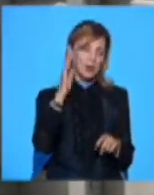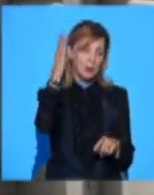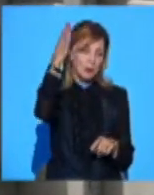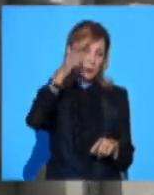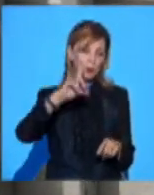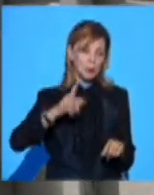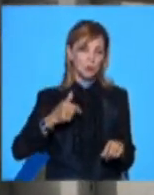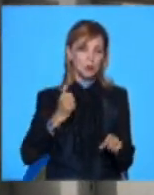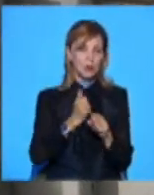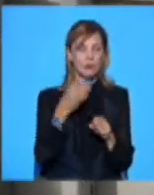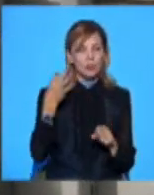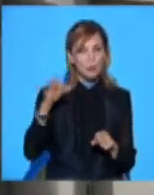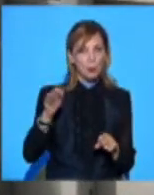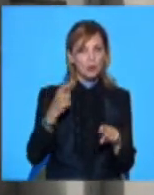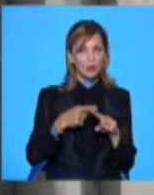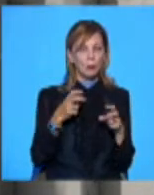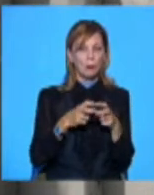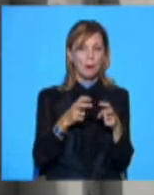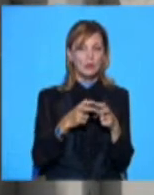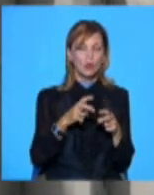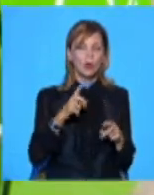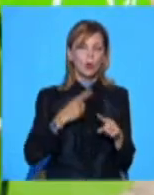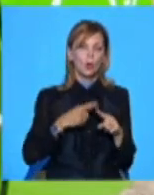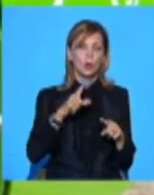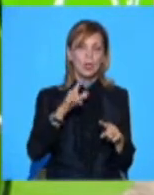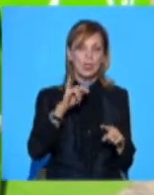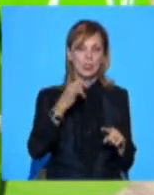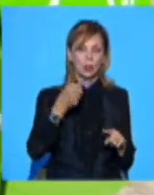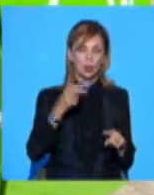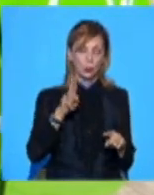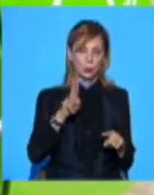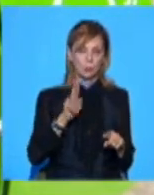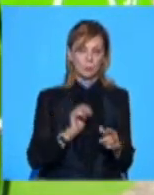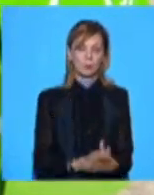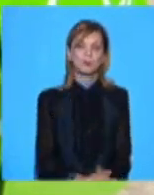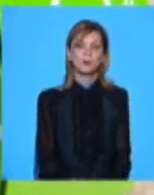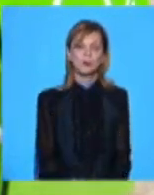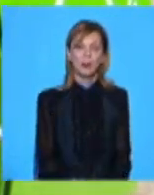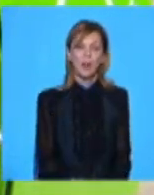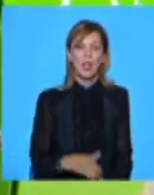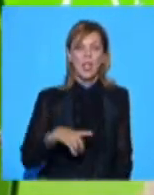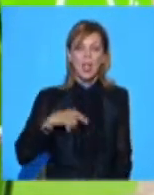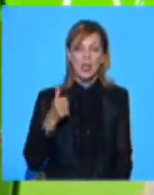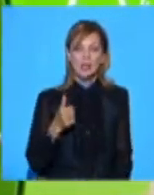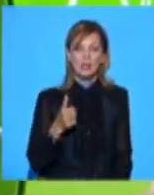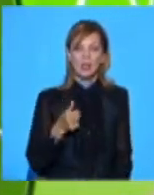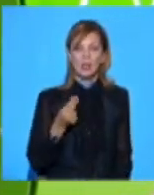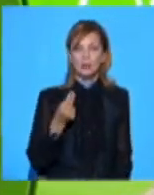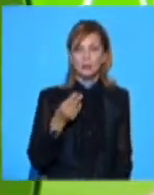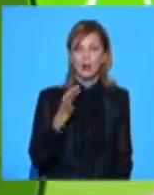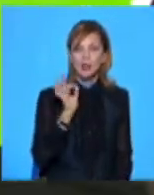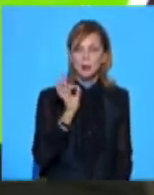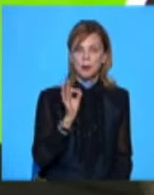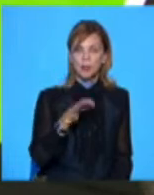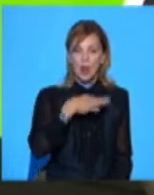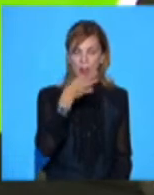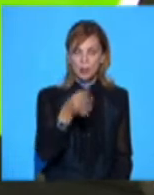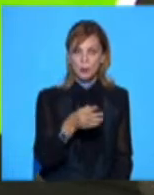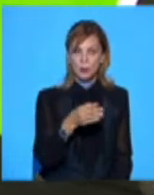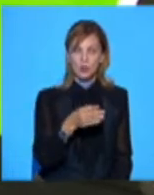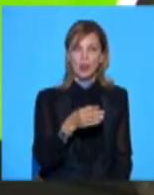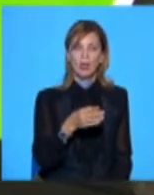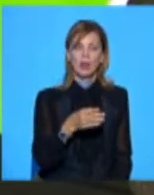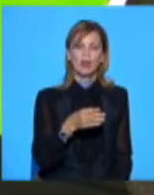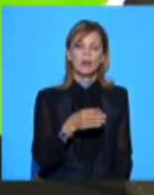putem să modernizăm cu niște baterii moderne cu litiu, dar deocamdată își face treaba. Este o ediție specială, spune conducerea Universității